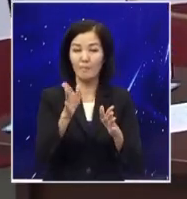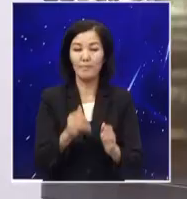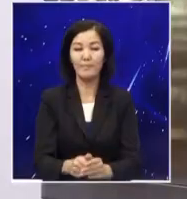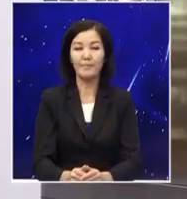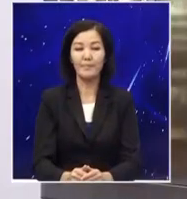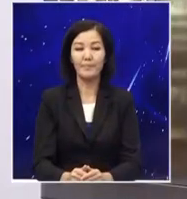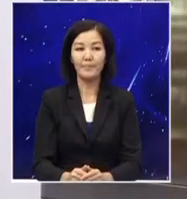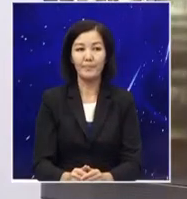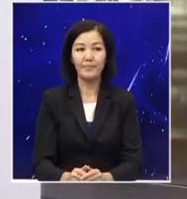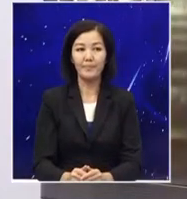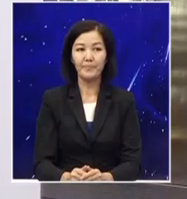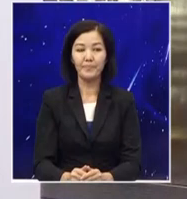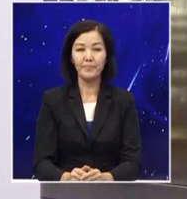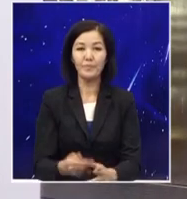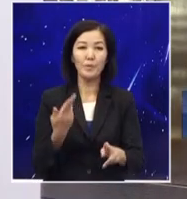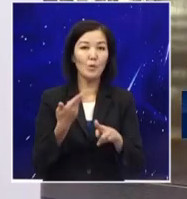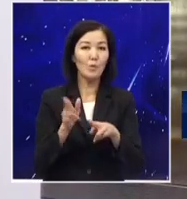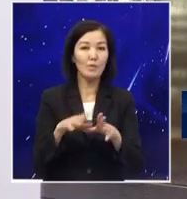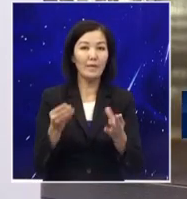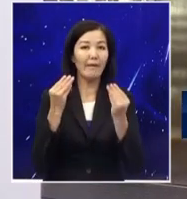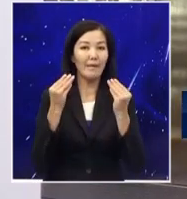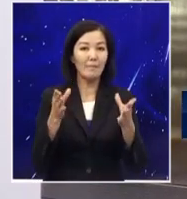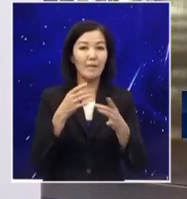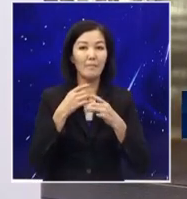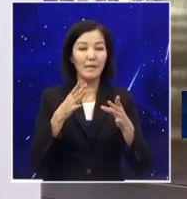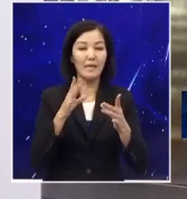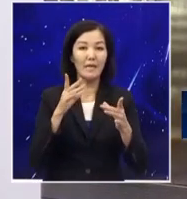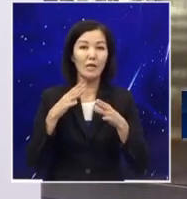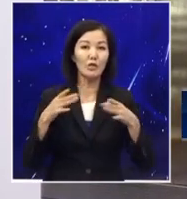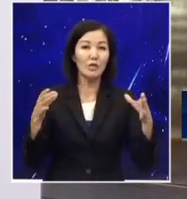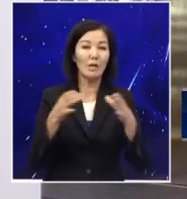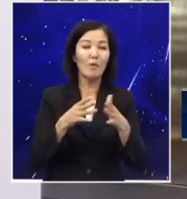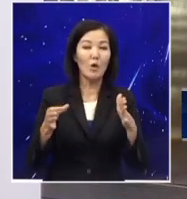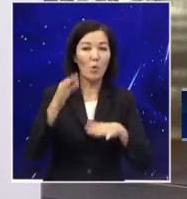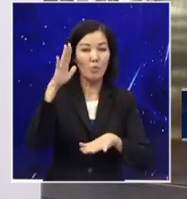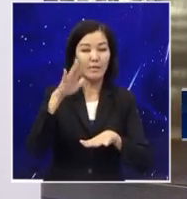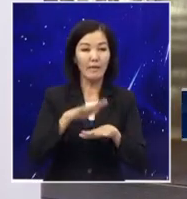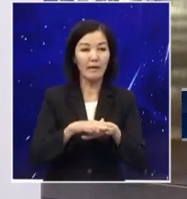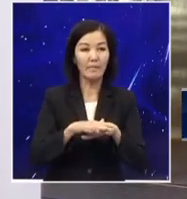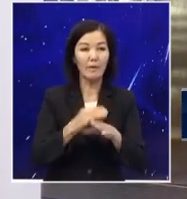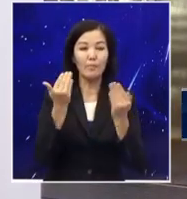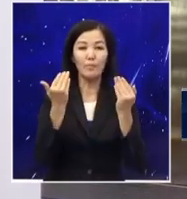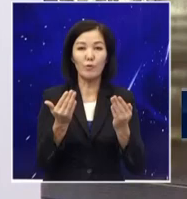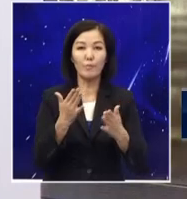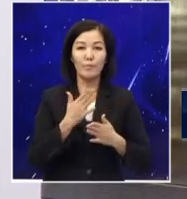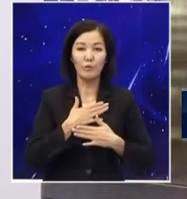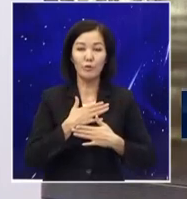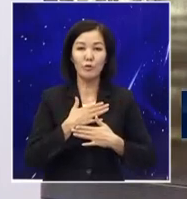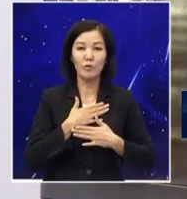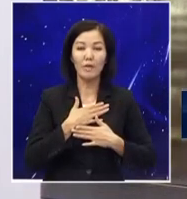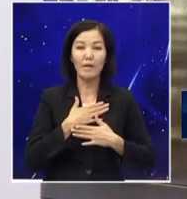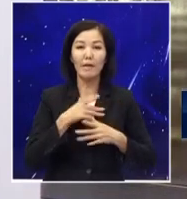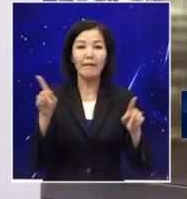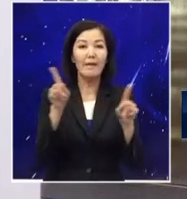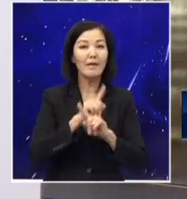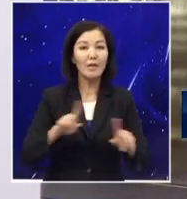болады. Осындай керемет мерекеге жиналып отырған Амандық Ғабасұлы бүгін біз үшін ерекше